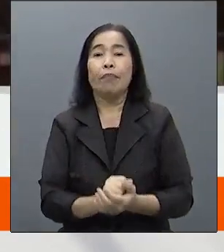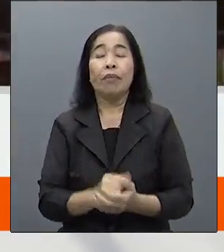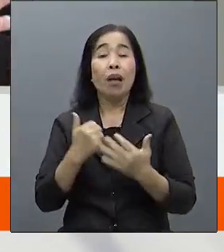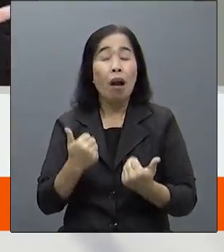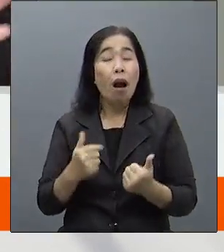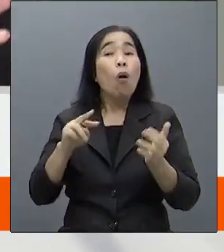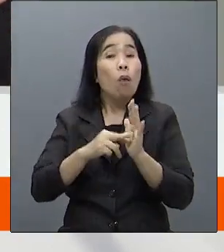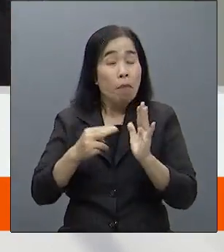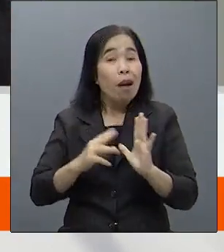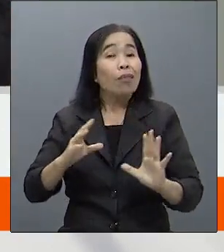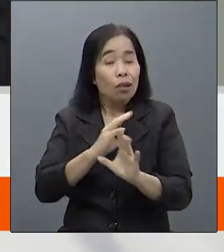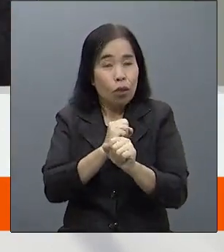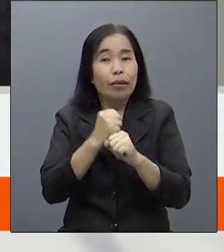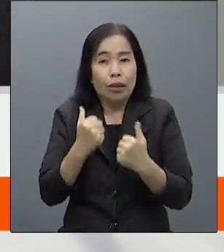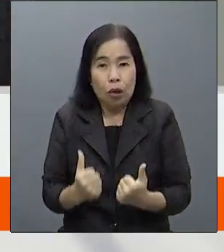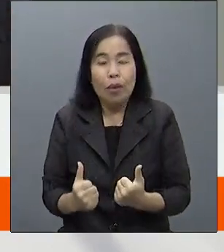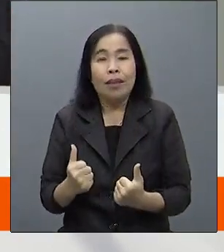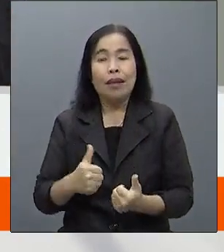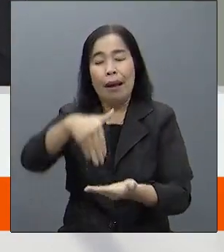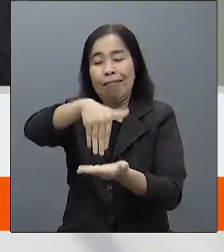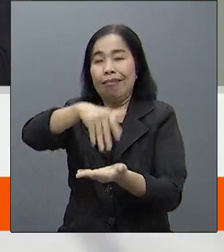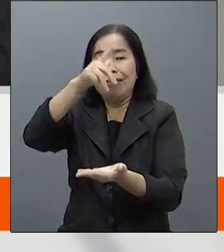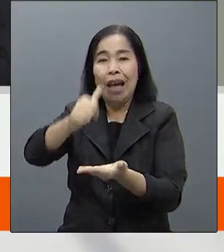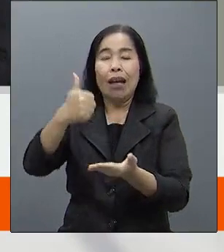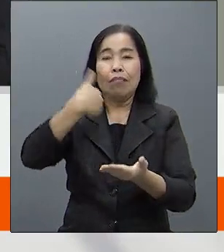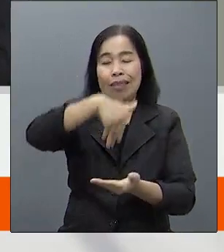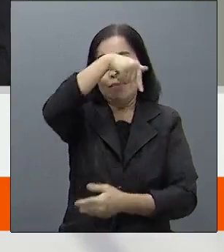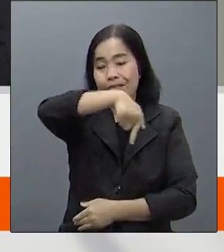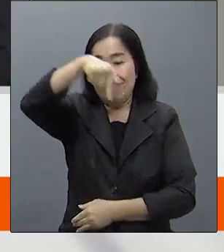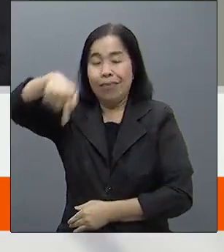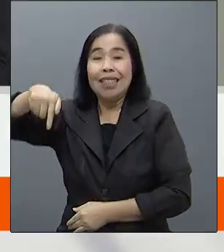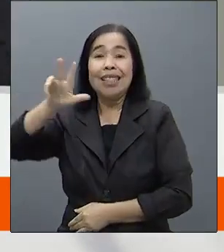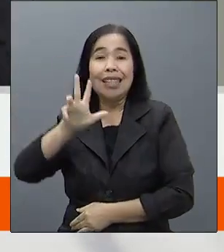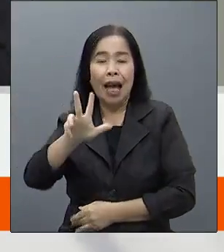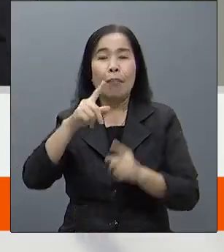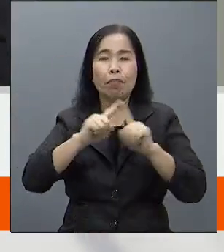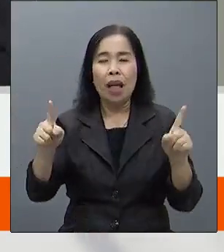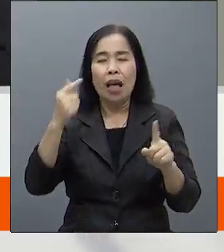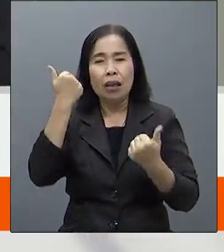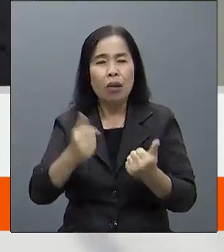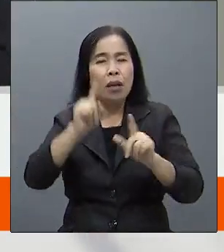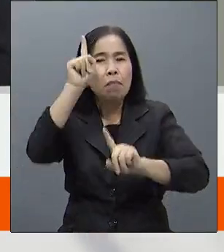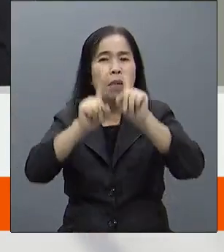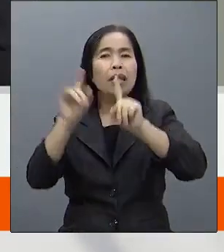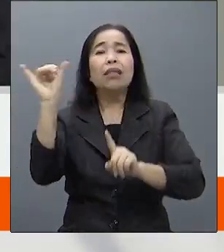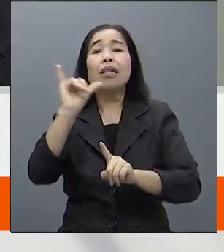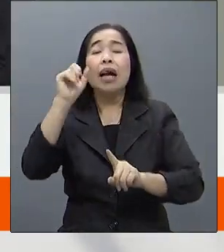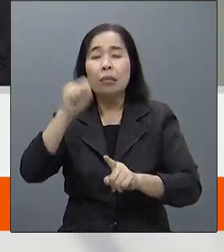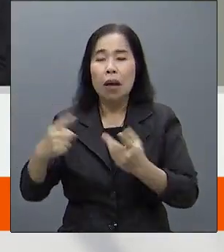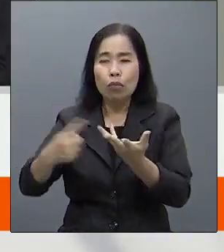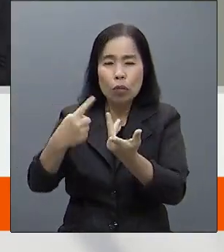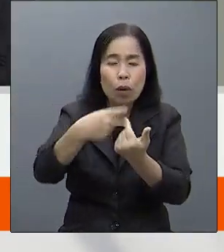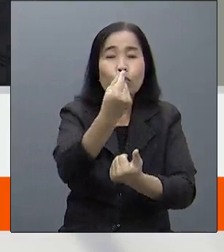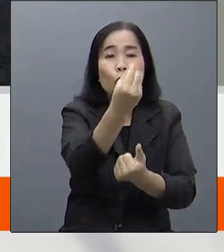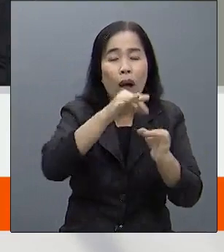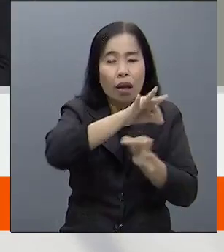พื้นที่ก็คือปักหลักอยู่ที่บริเวณ3จุดที่พบไฟอยู่เพียงแต่ยังประเมินไม่ได้ว่าใช้พื้นที่สักกี่ตารางกิโลเมตรใ